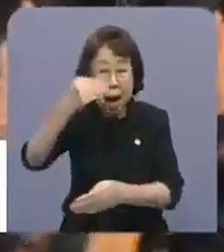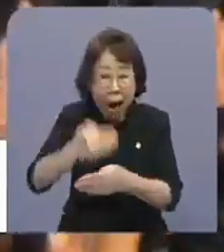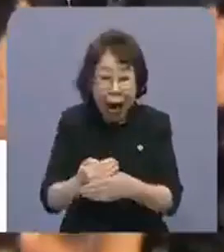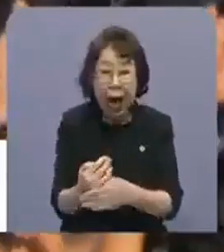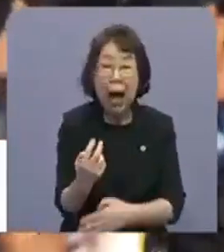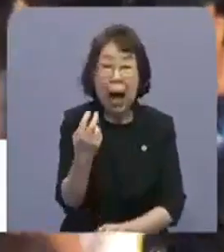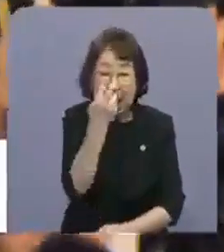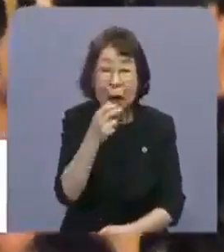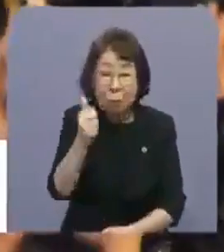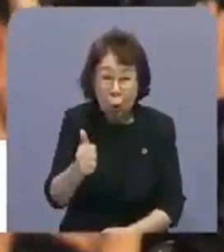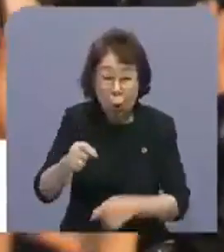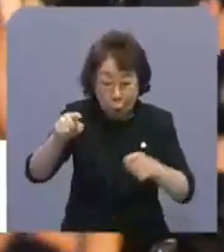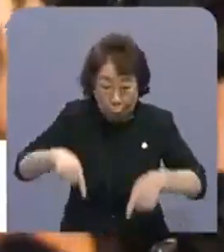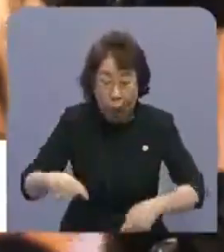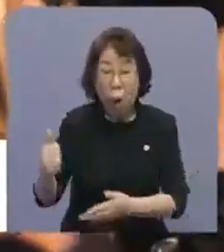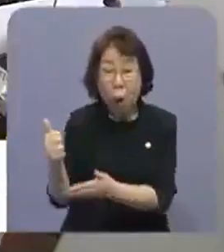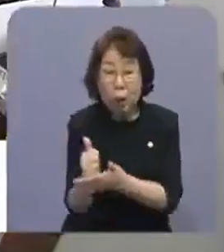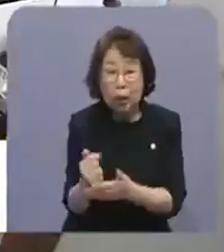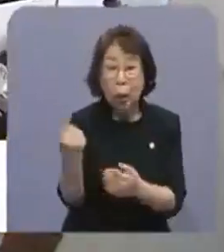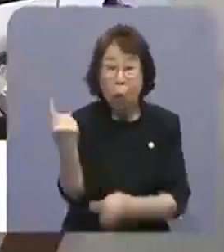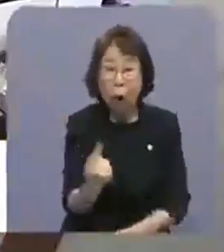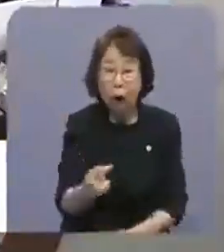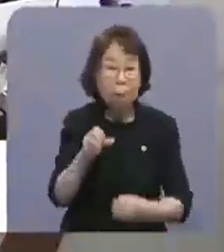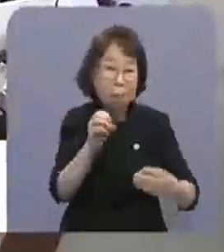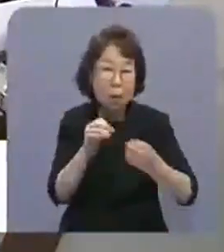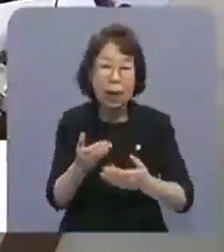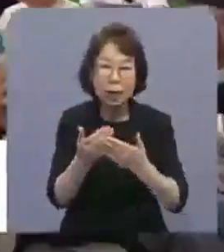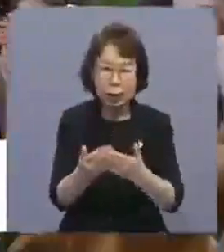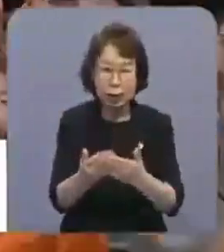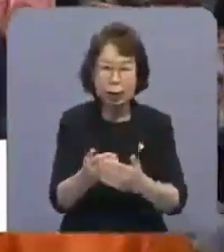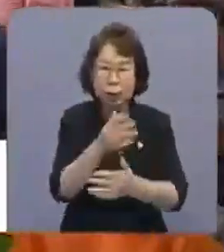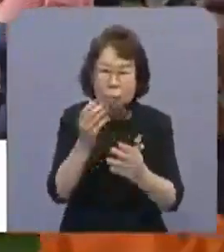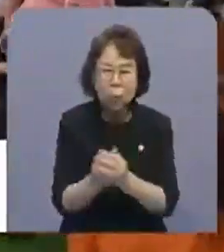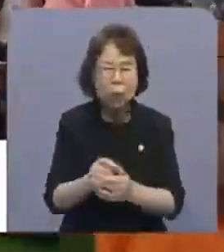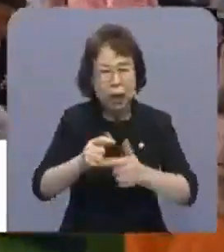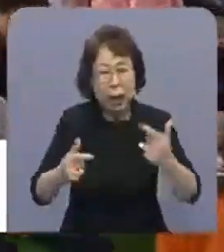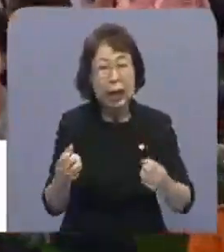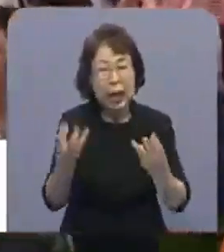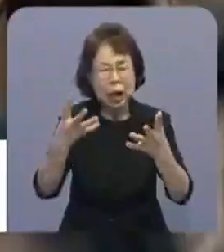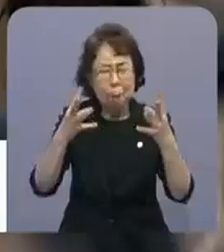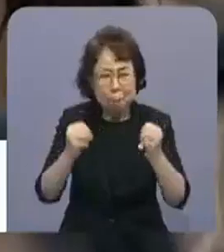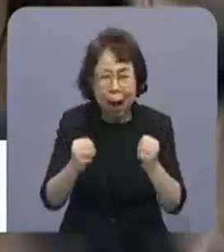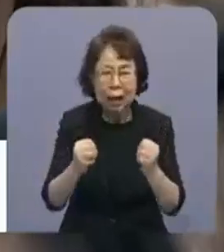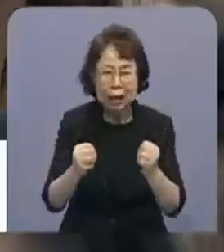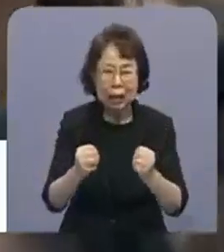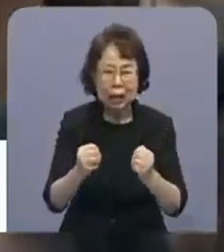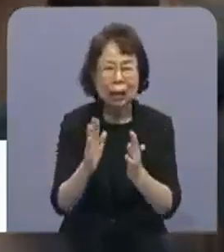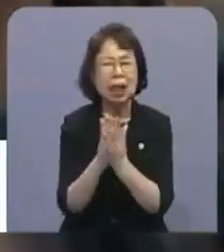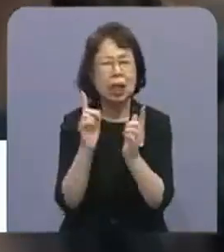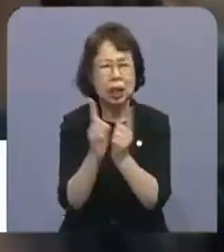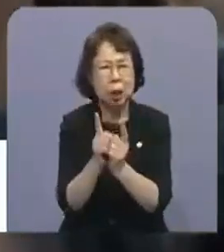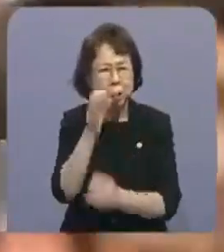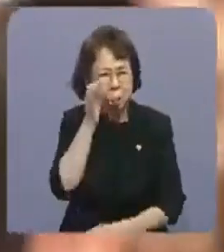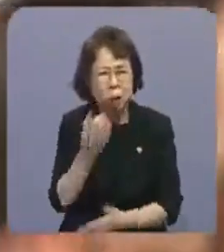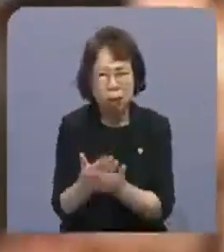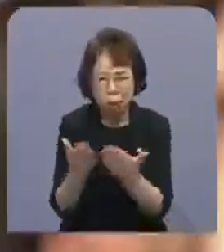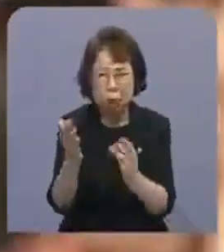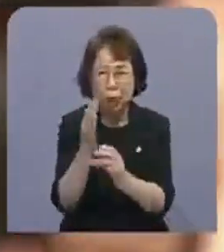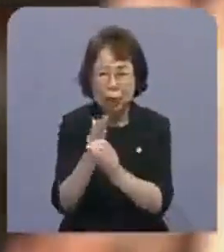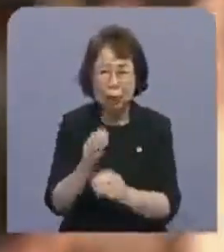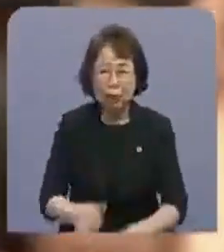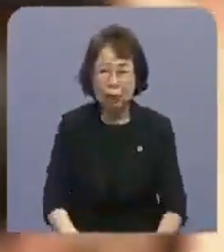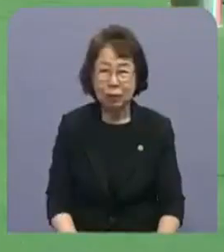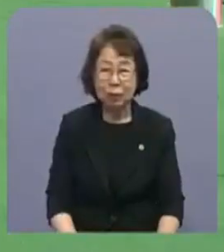감독 배우와 관객이 직접 만나는 시네마 투게더 등 각종 행사도 모두 정상 진행합니다.